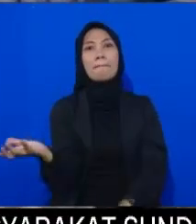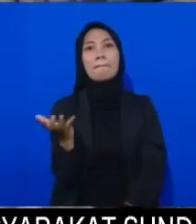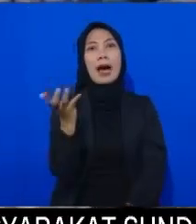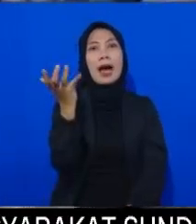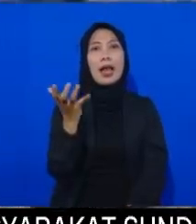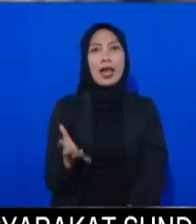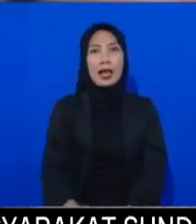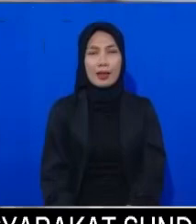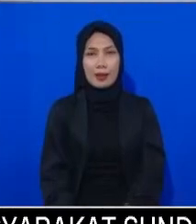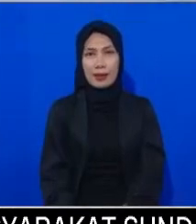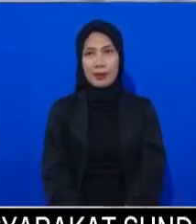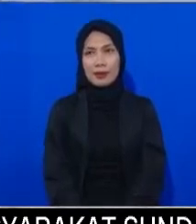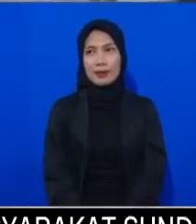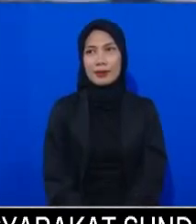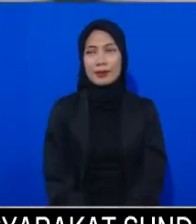tempat sampo